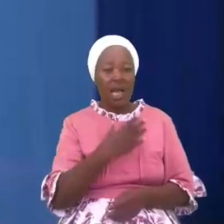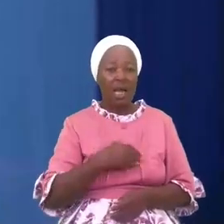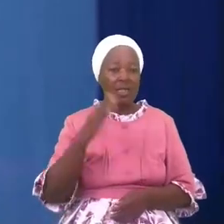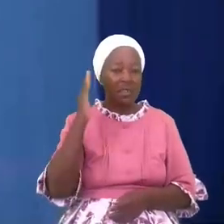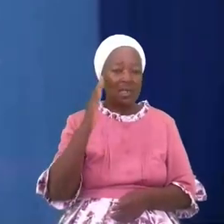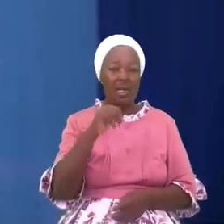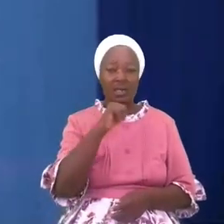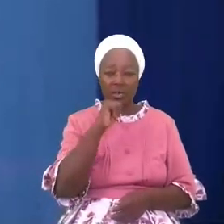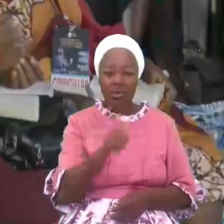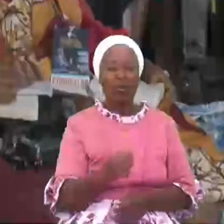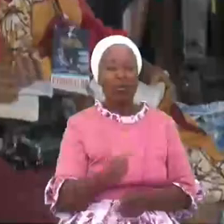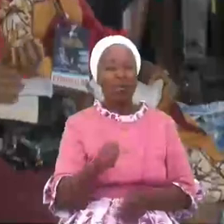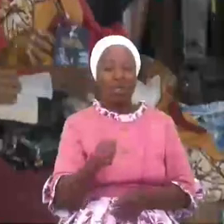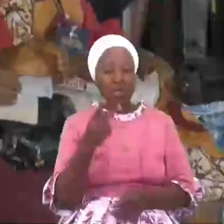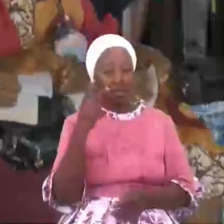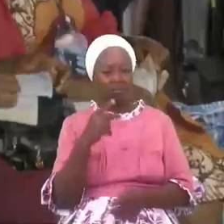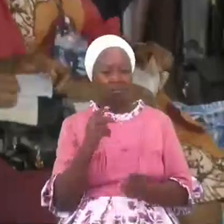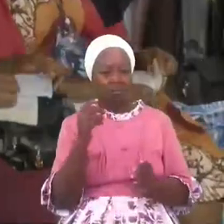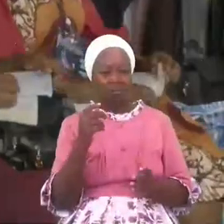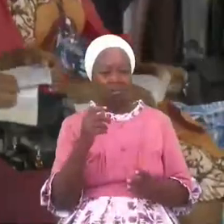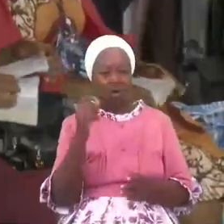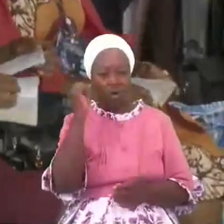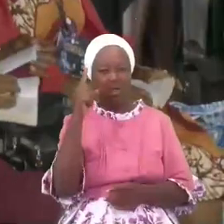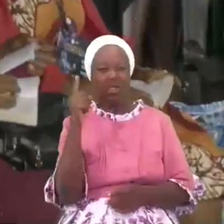Et vous regarderez de vos yeux et vous ne verrez point.